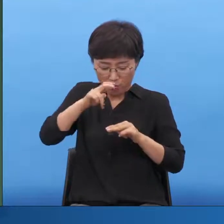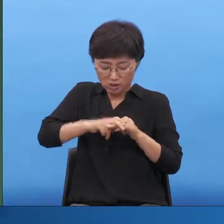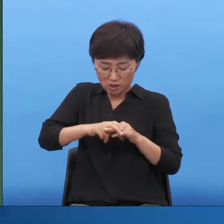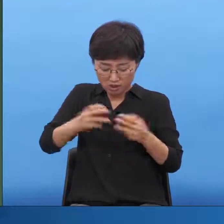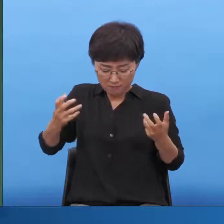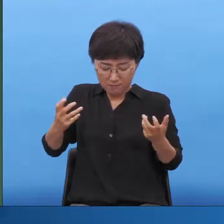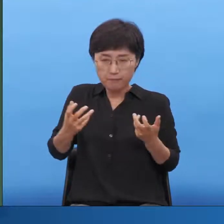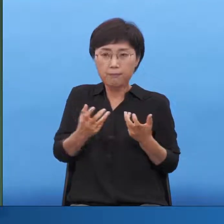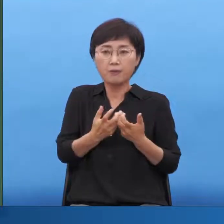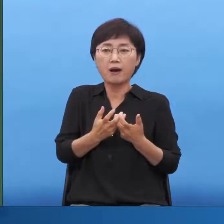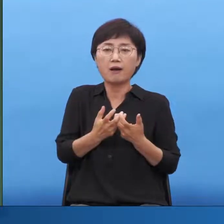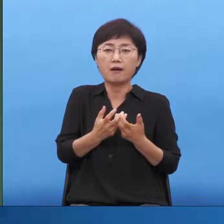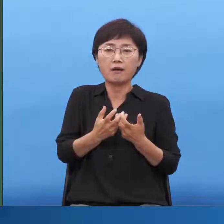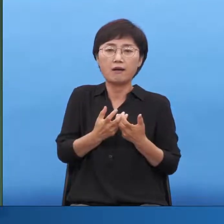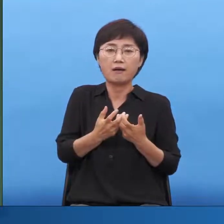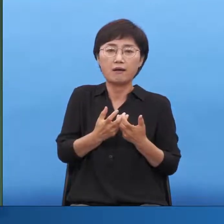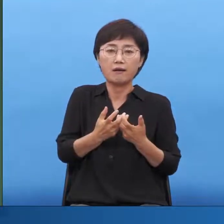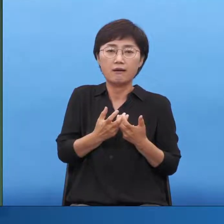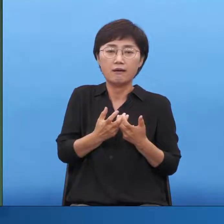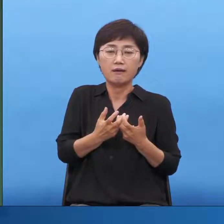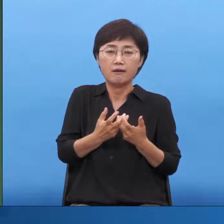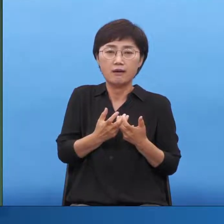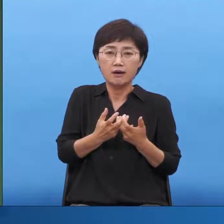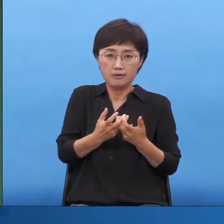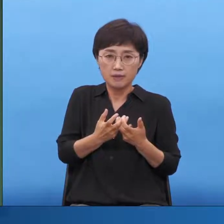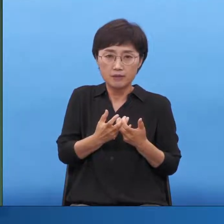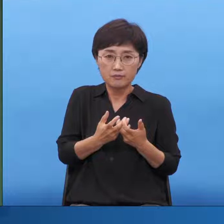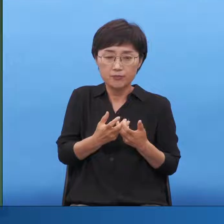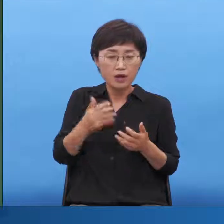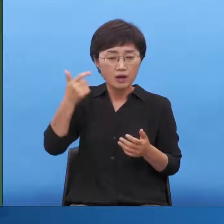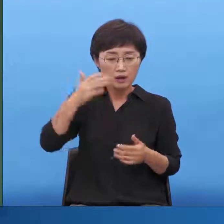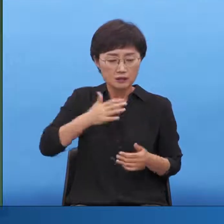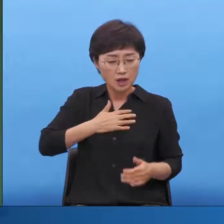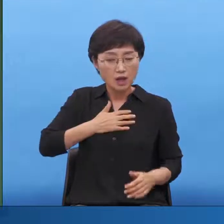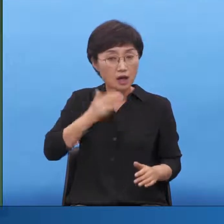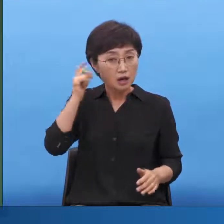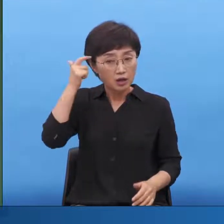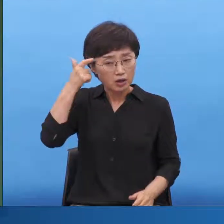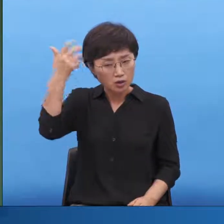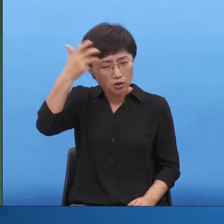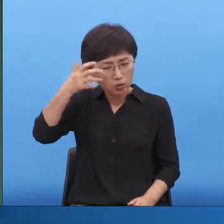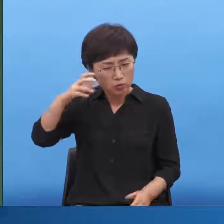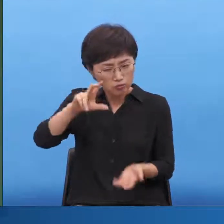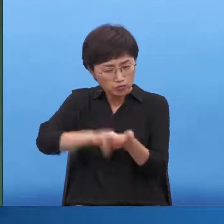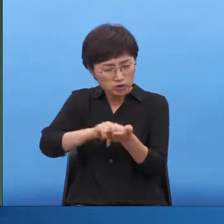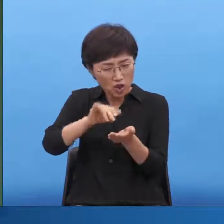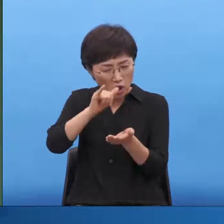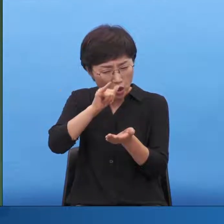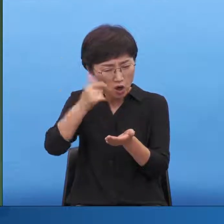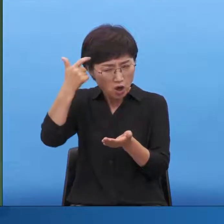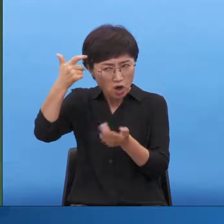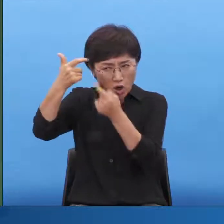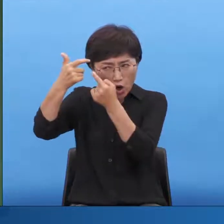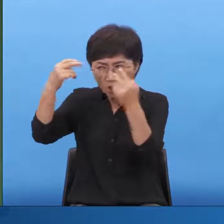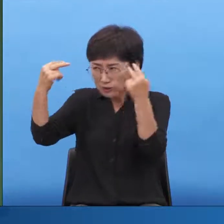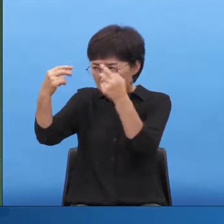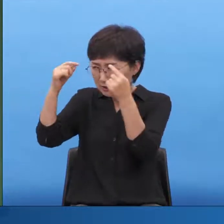你们身上会领到宝座化的祝福。 그렇군요. 只能是这样。 여러분 영적 문제 고치는 고치려 하지 마세요. 이 기도하면 어느 날 보좌와의